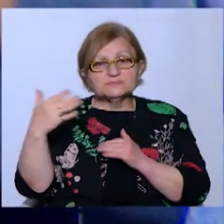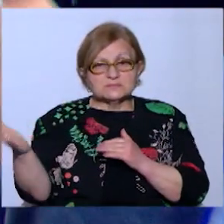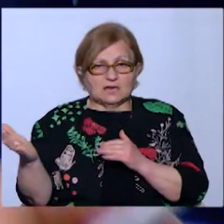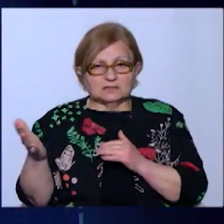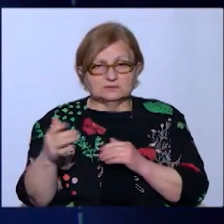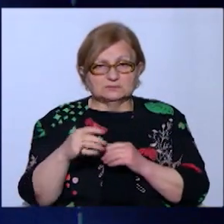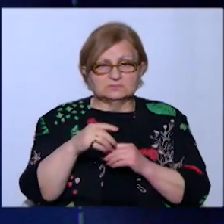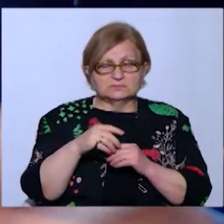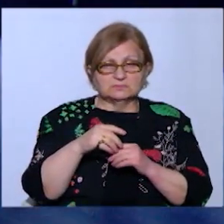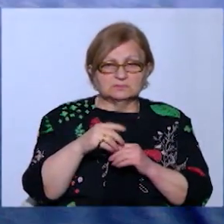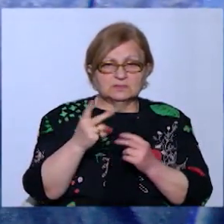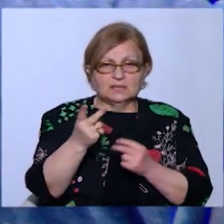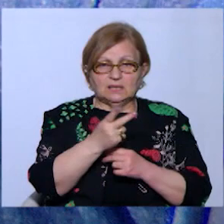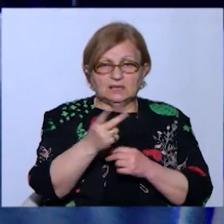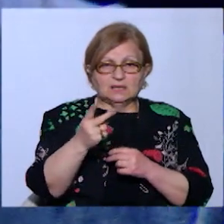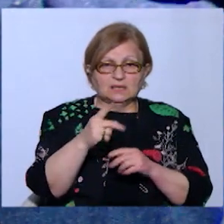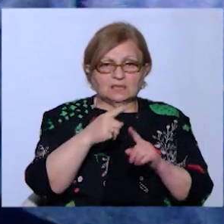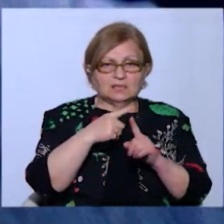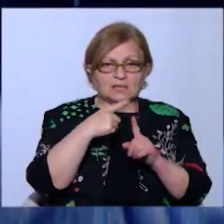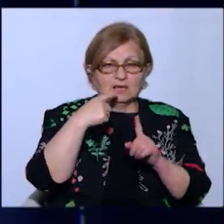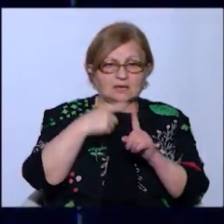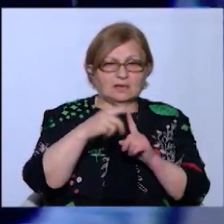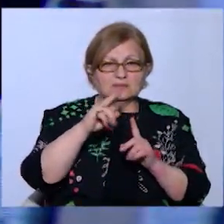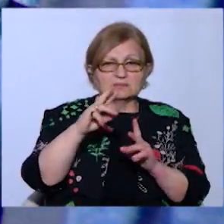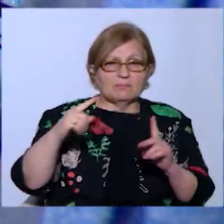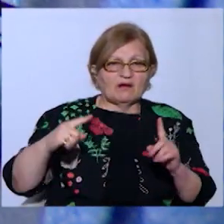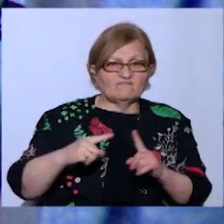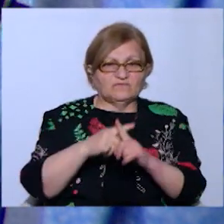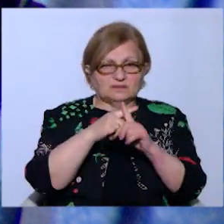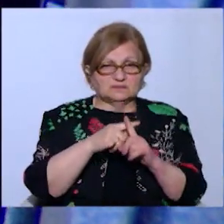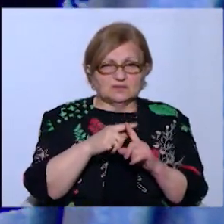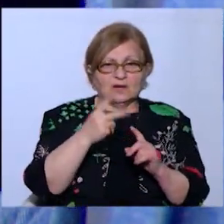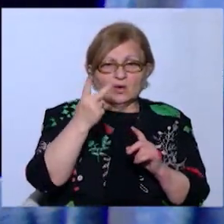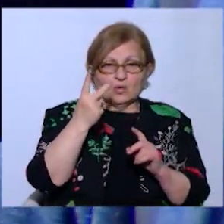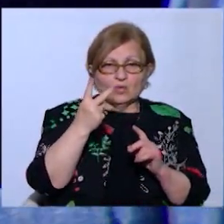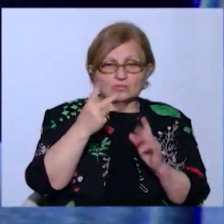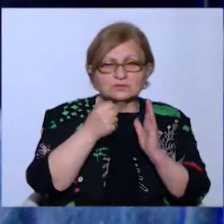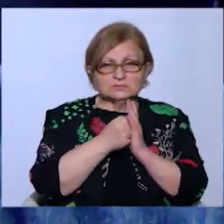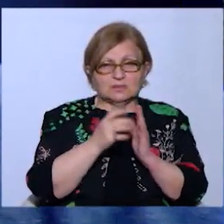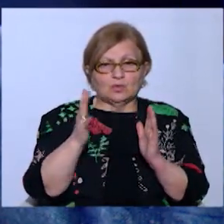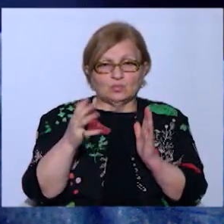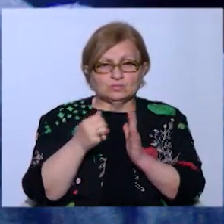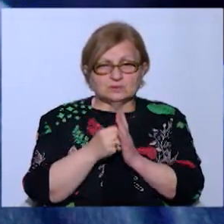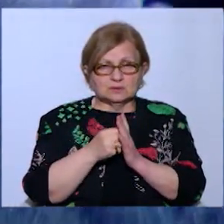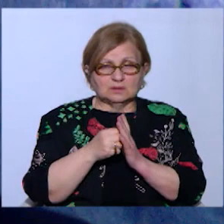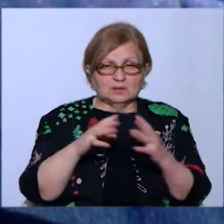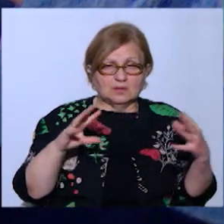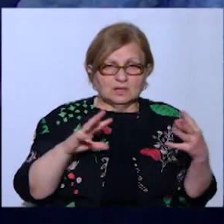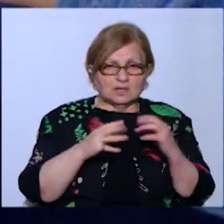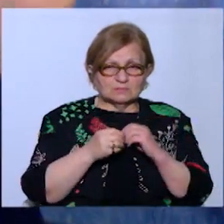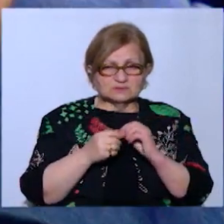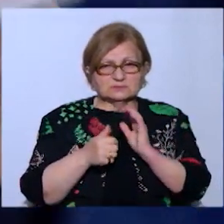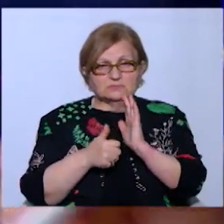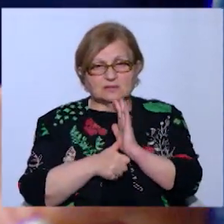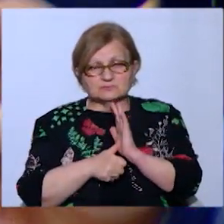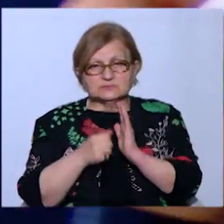ამ ორი სიმრავლის თანაკვეთა იქნება ანუ 2-დან 5-მდე გაერთიანებული 6-დან